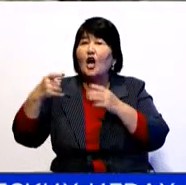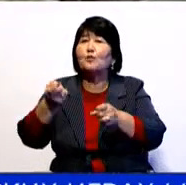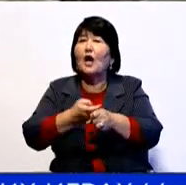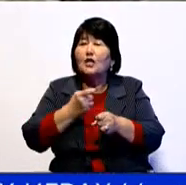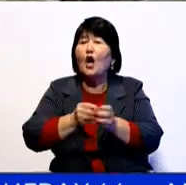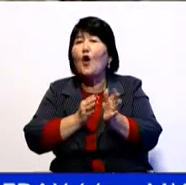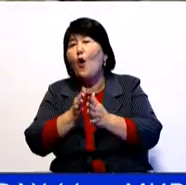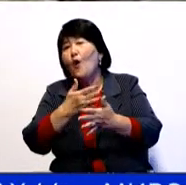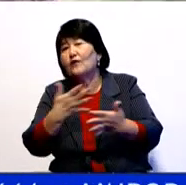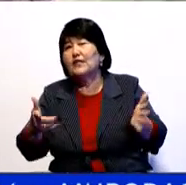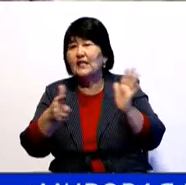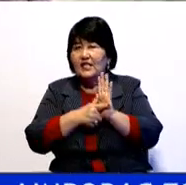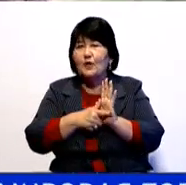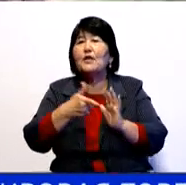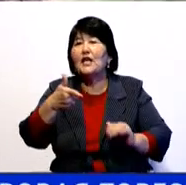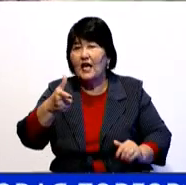картофель, овощи на 7 гектарах.